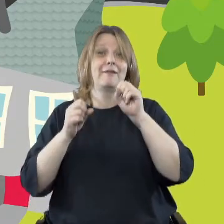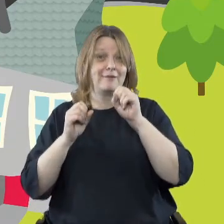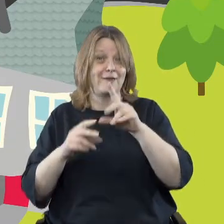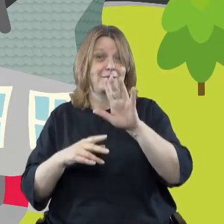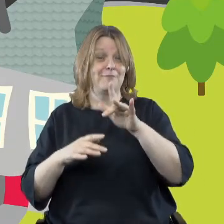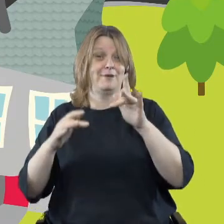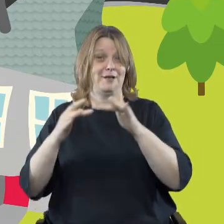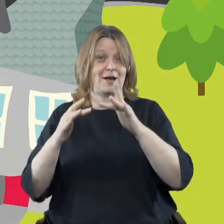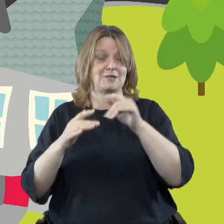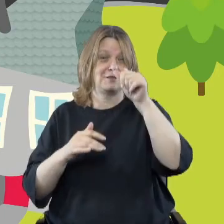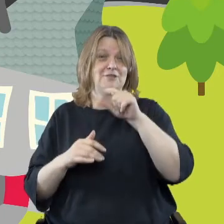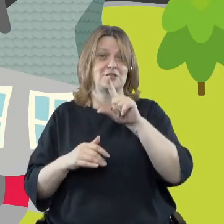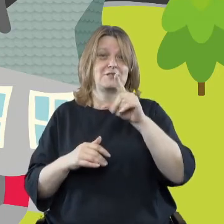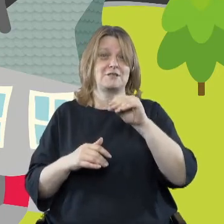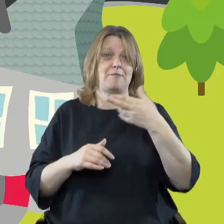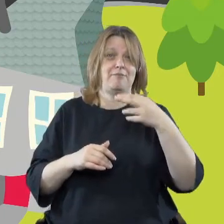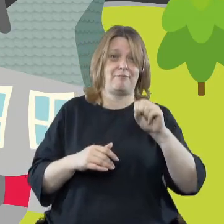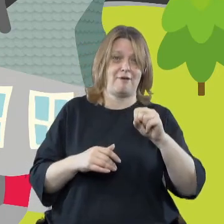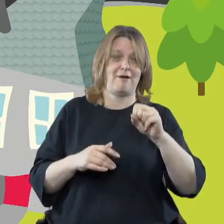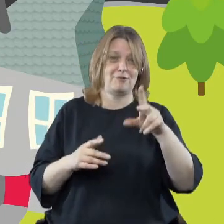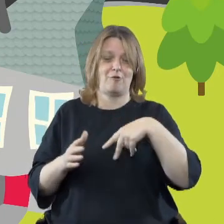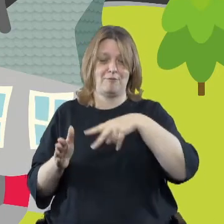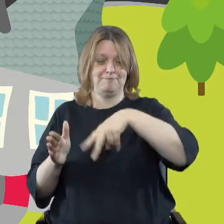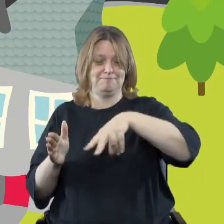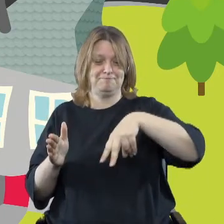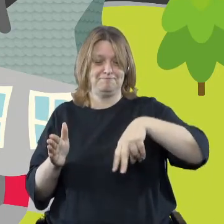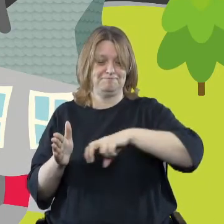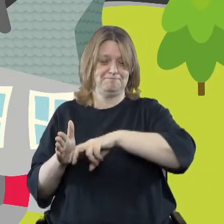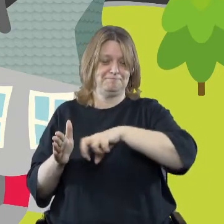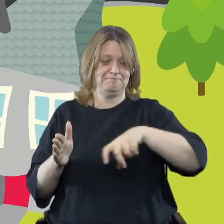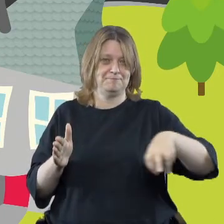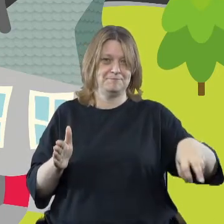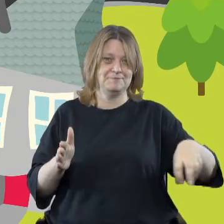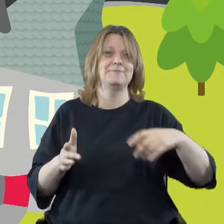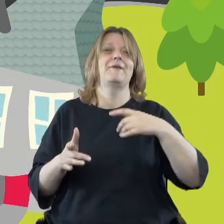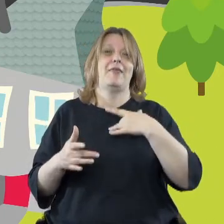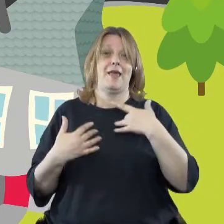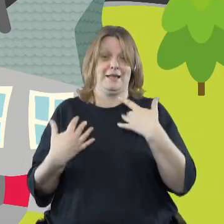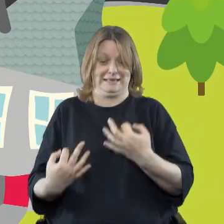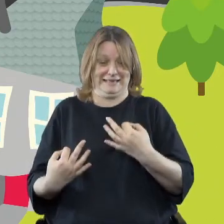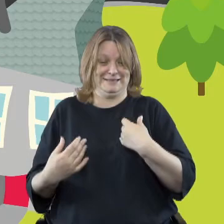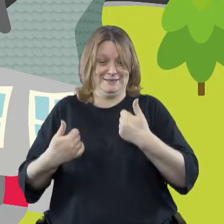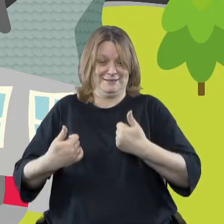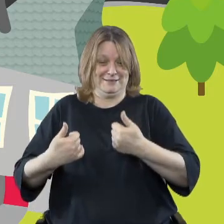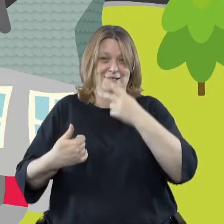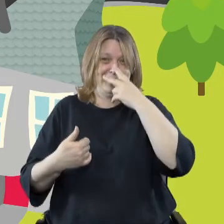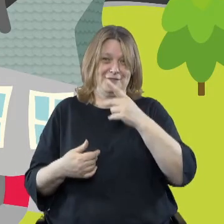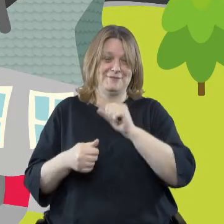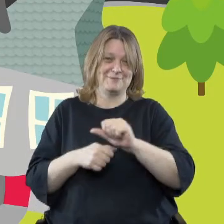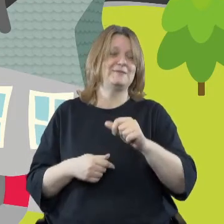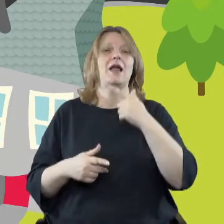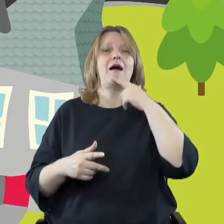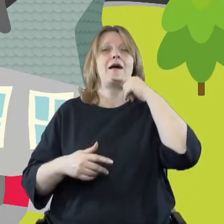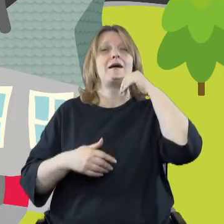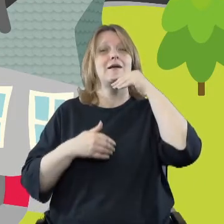taka zebra, to jest przejście dla pieszych, popularnie zwane zebrą, na którym ja też tutaj stoję. No, gratuluję